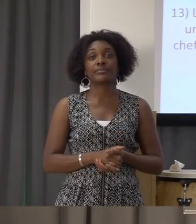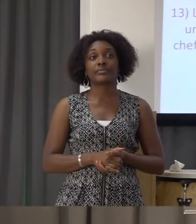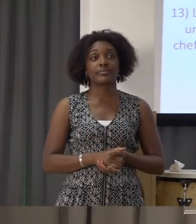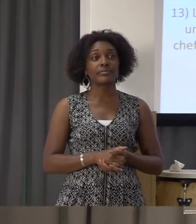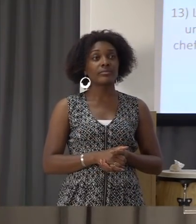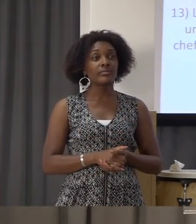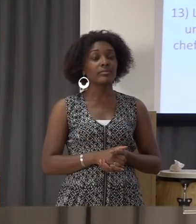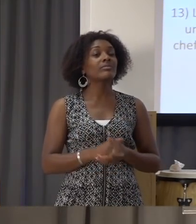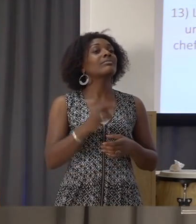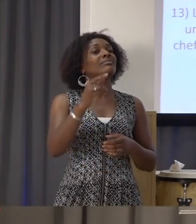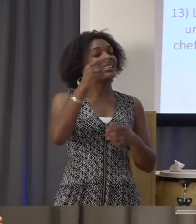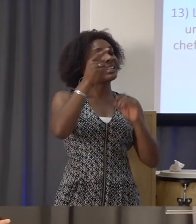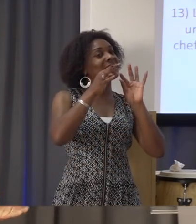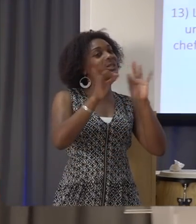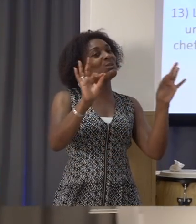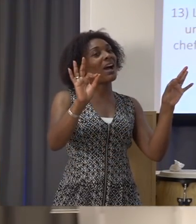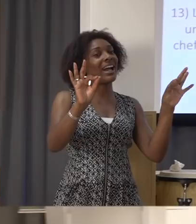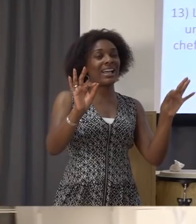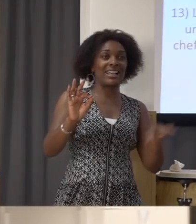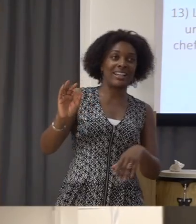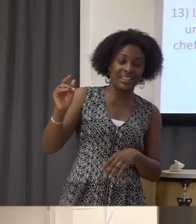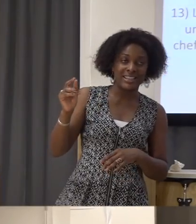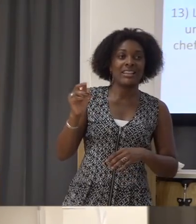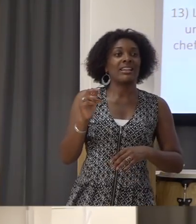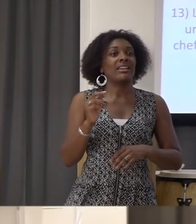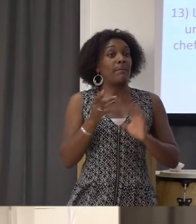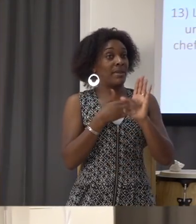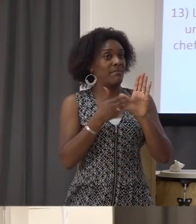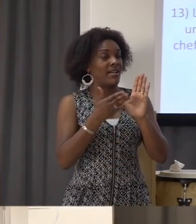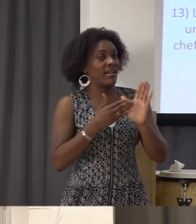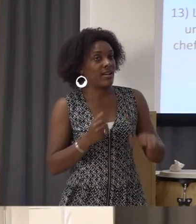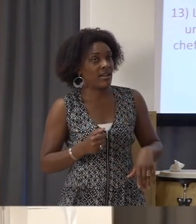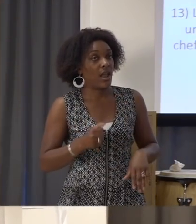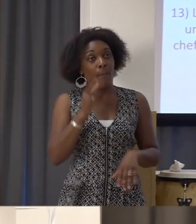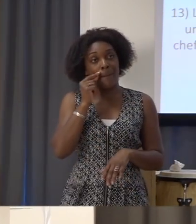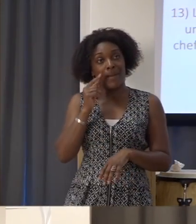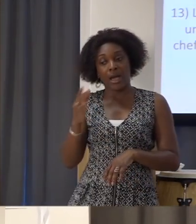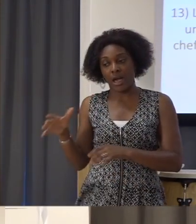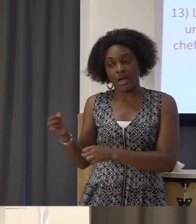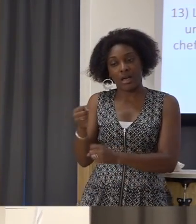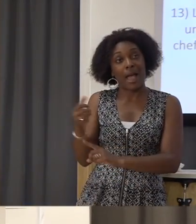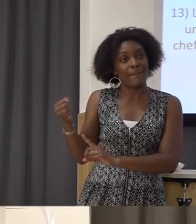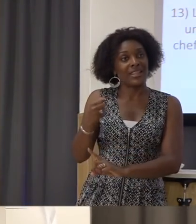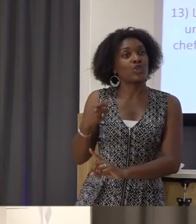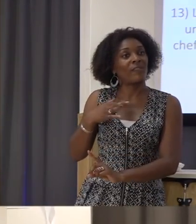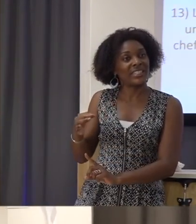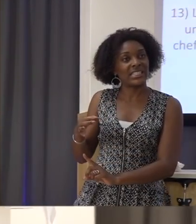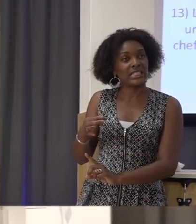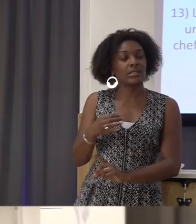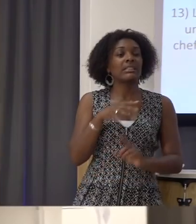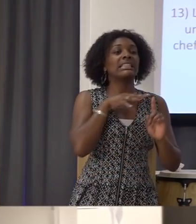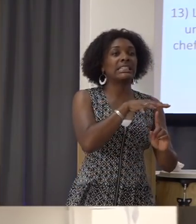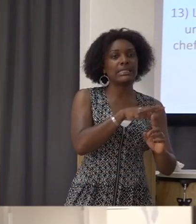Un père avait amené son fils voir les disciples de Jésus pour chasser un démon. Ils ont tout fait, ils